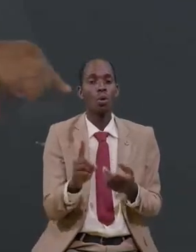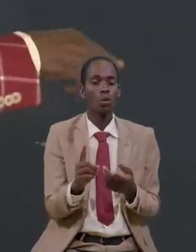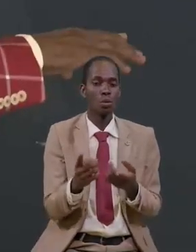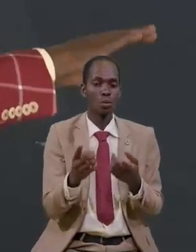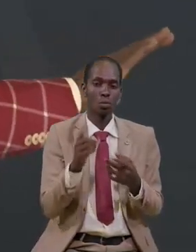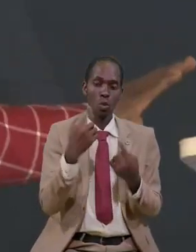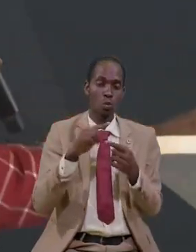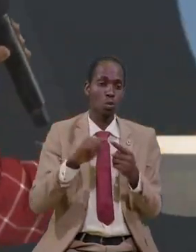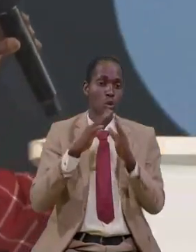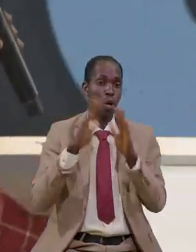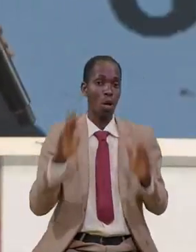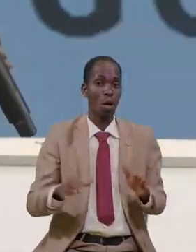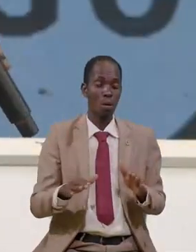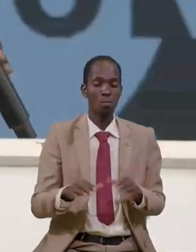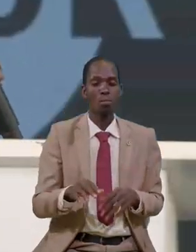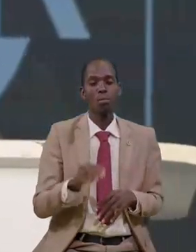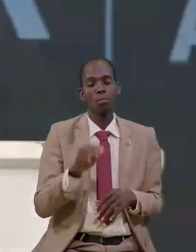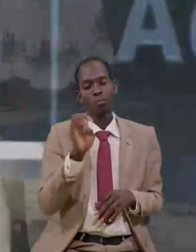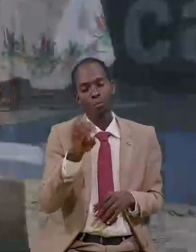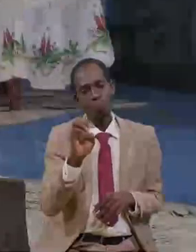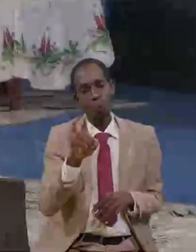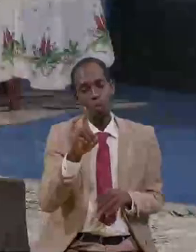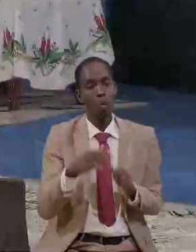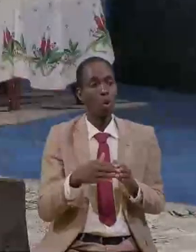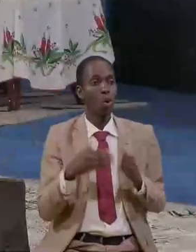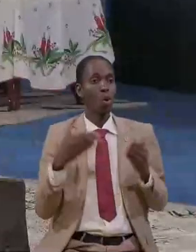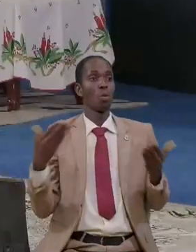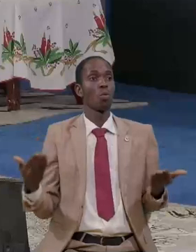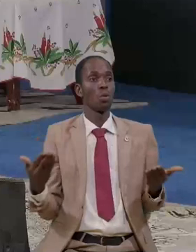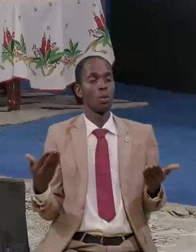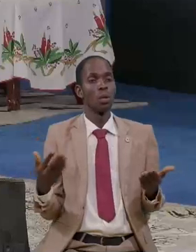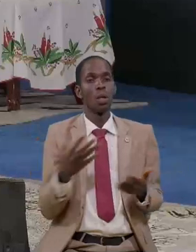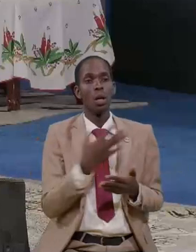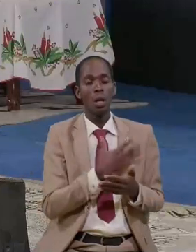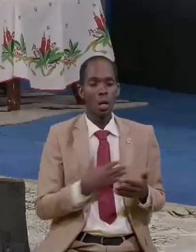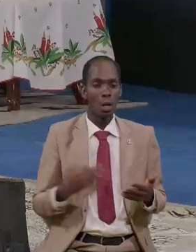porte et tu lui permets de rester